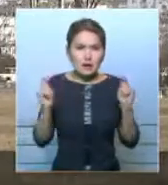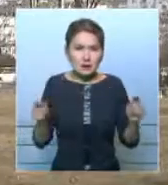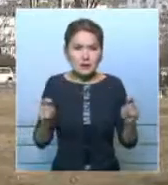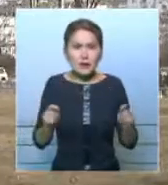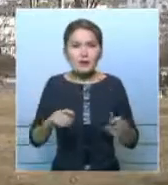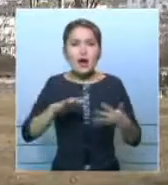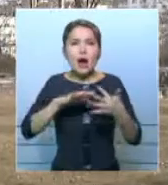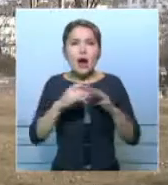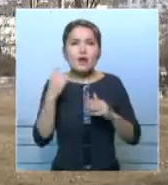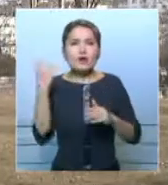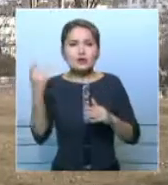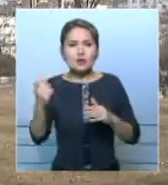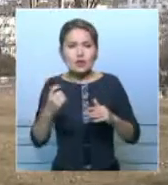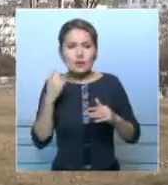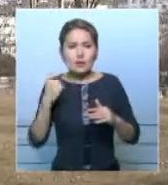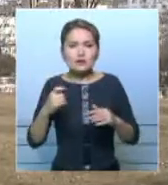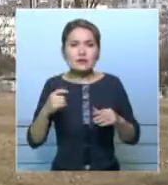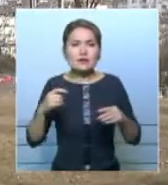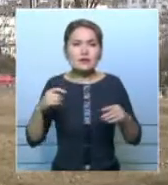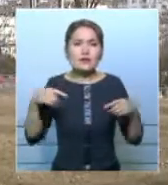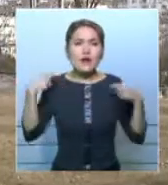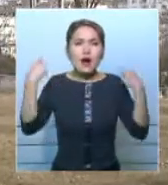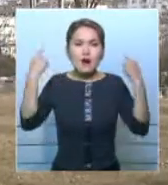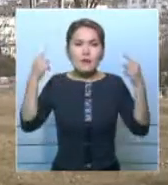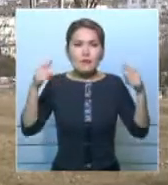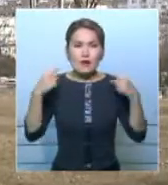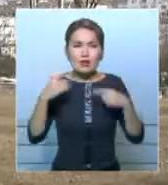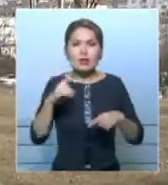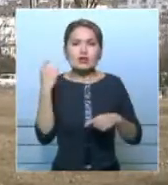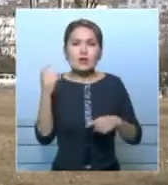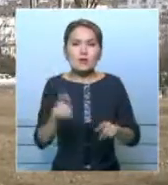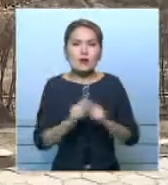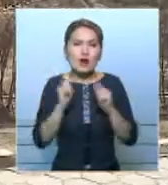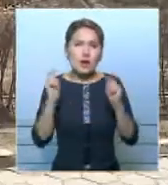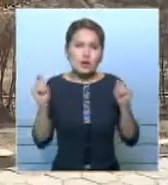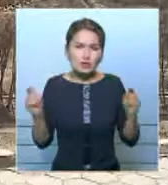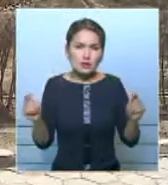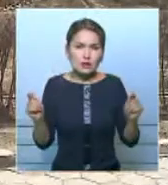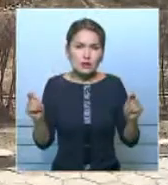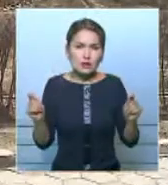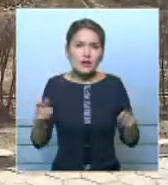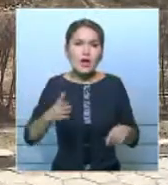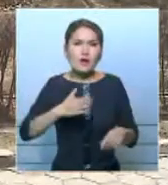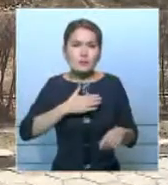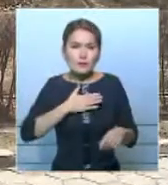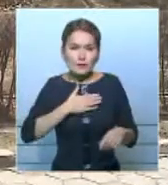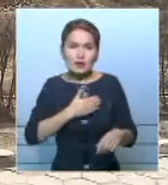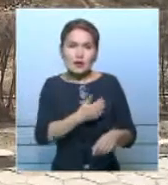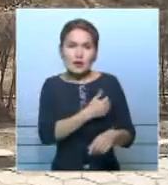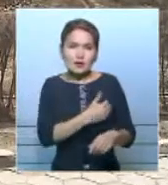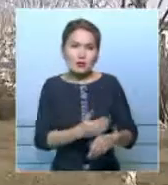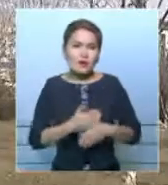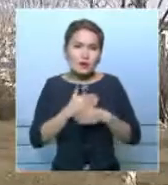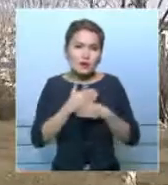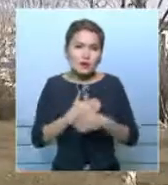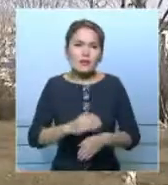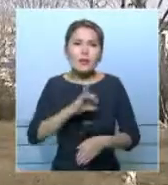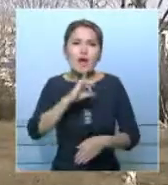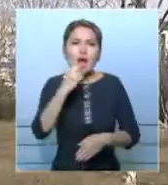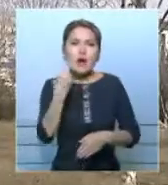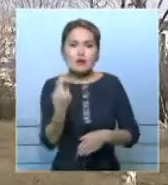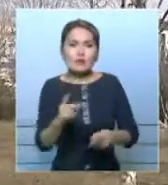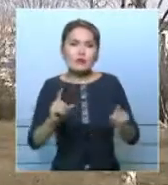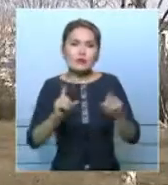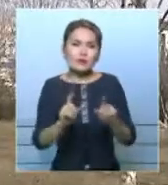мал шаруашылығын, егін шаруашылығын дамытуға өзімнің көмегімді тигізсем деп ойлаймын. Әлеуметтік нысандардың барлығы